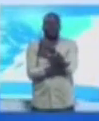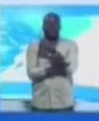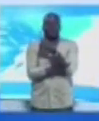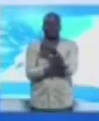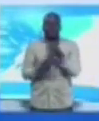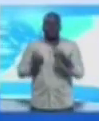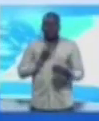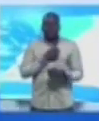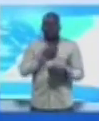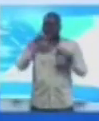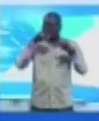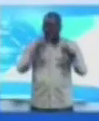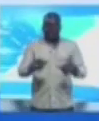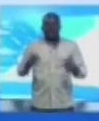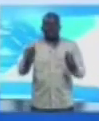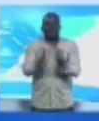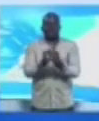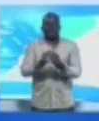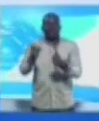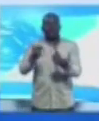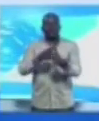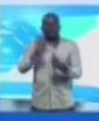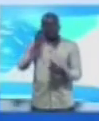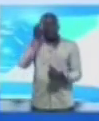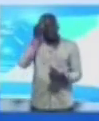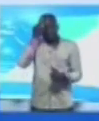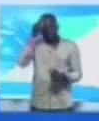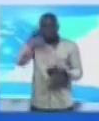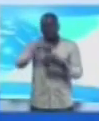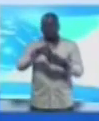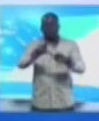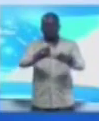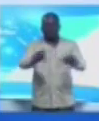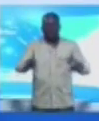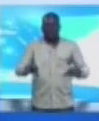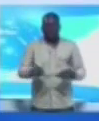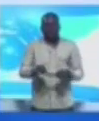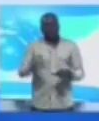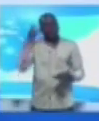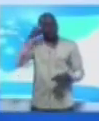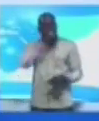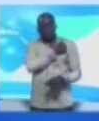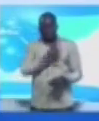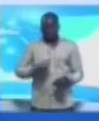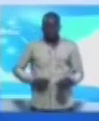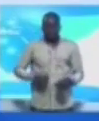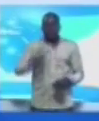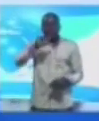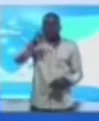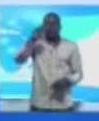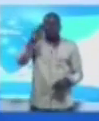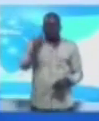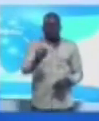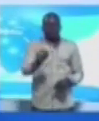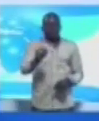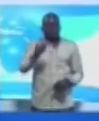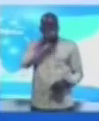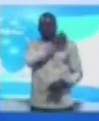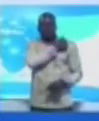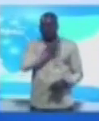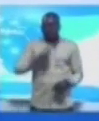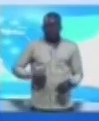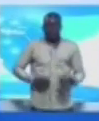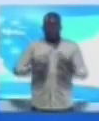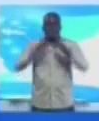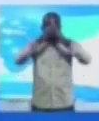Nous restons avec le Premier ministre et cette fois-ci dans les locaux de la primature où il a reçu en audience l'ambassadeur